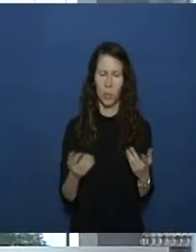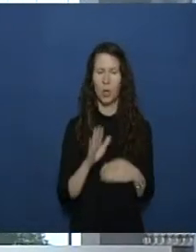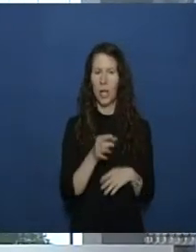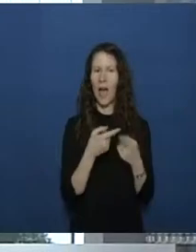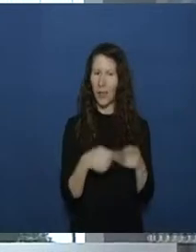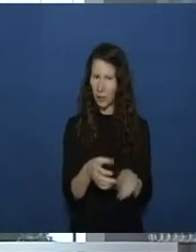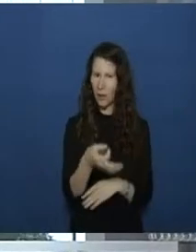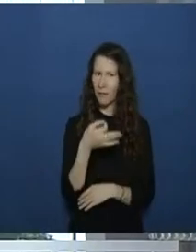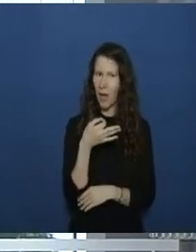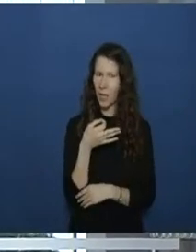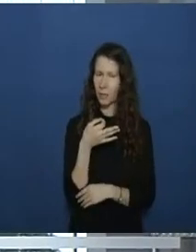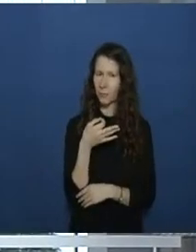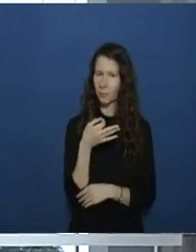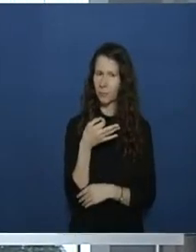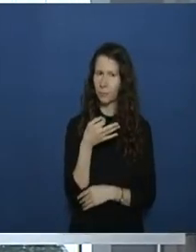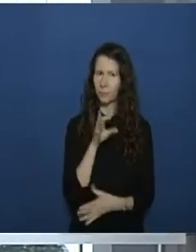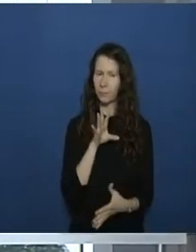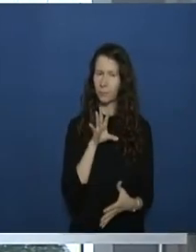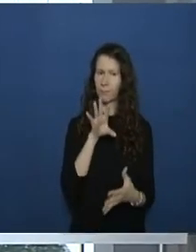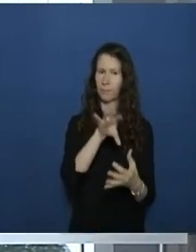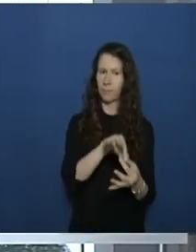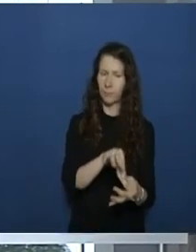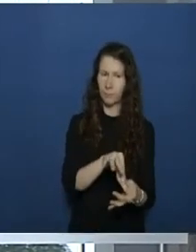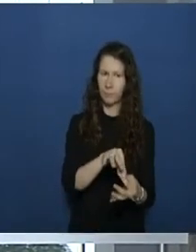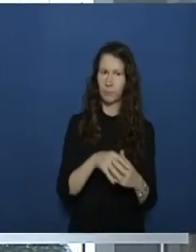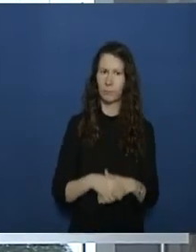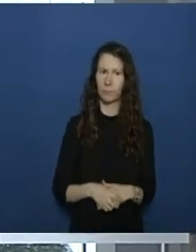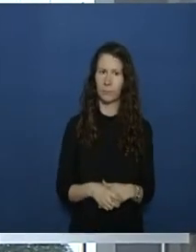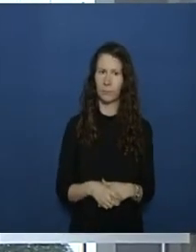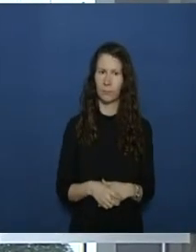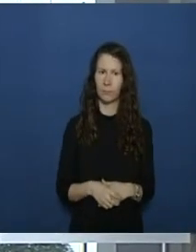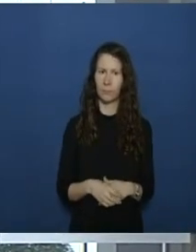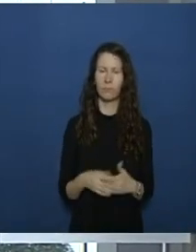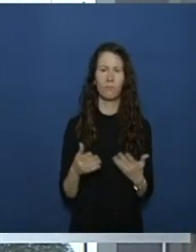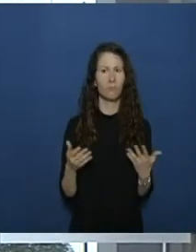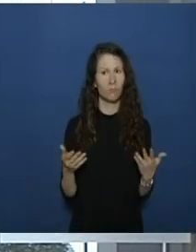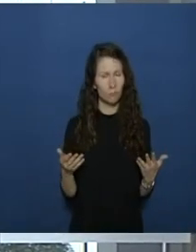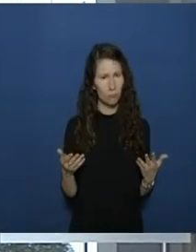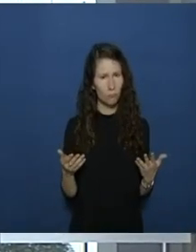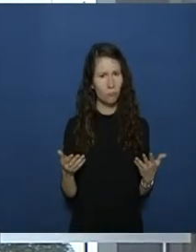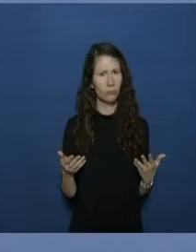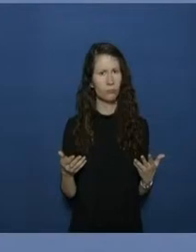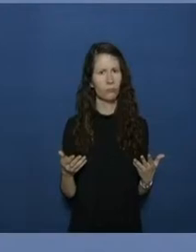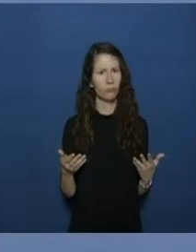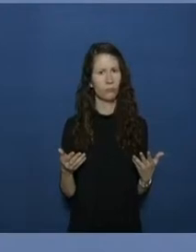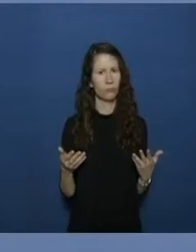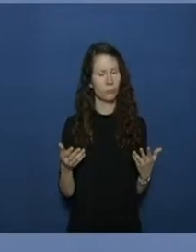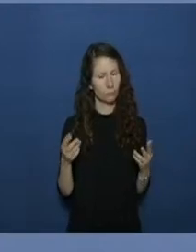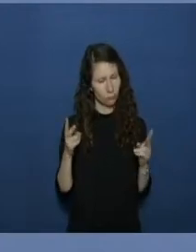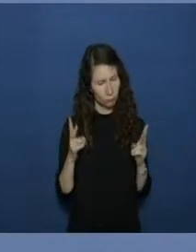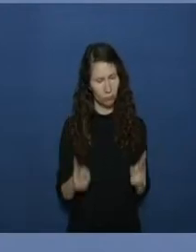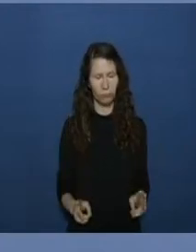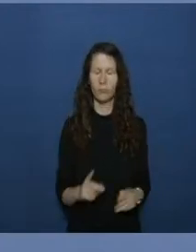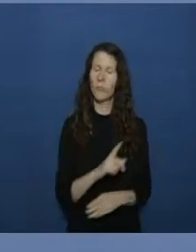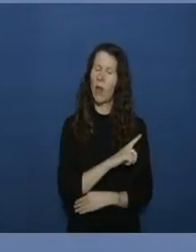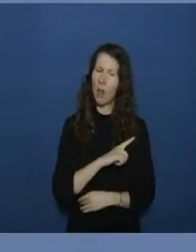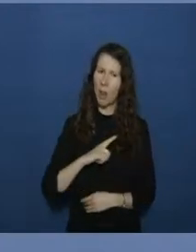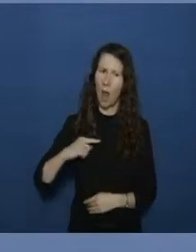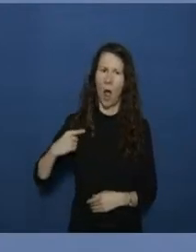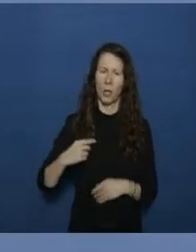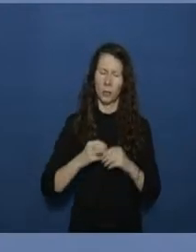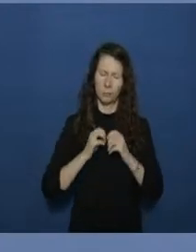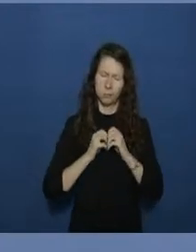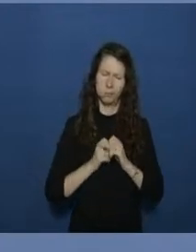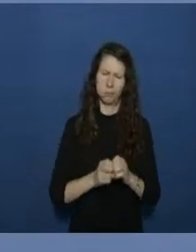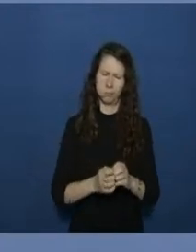Frage. Es ist in der Tat ein langer Verhandlungsprozess gewesen,